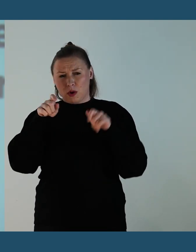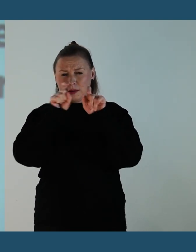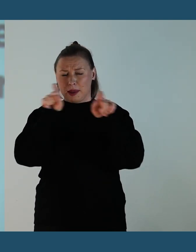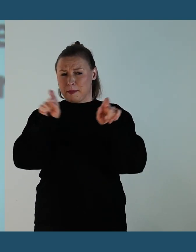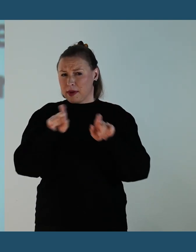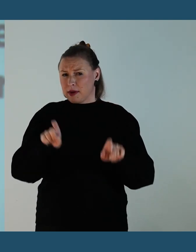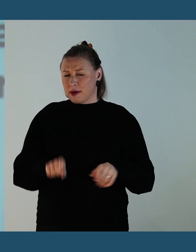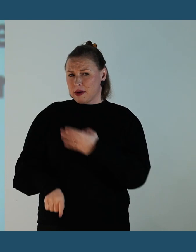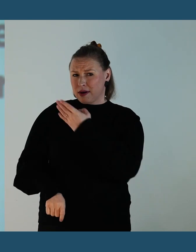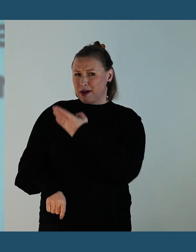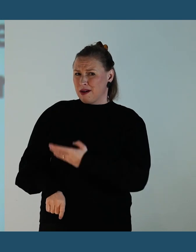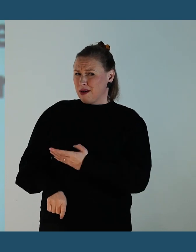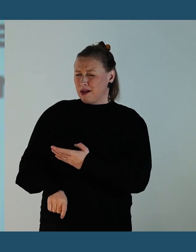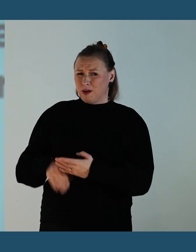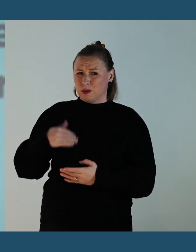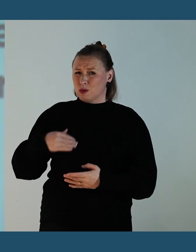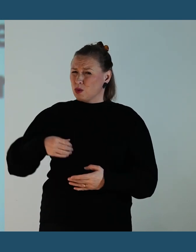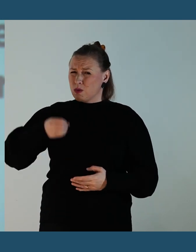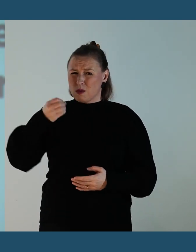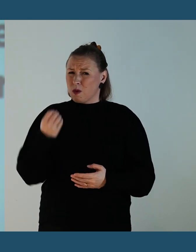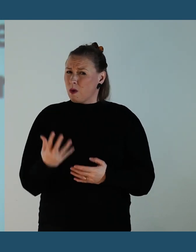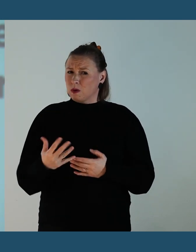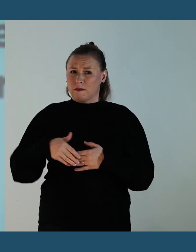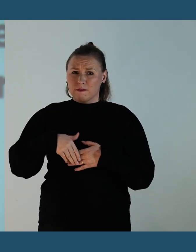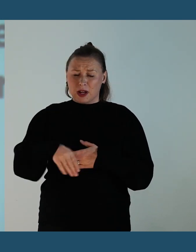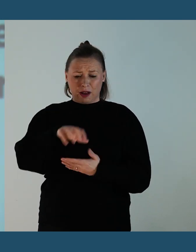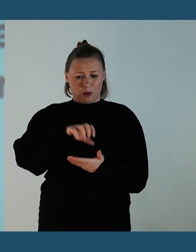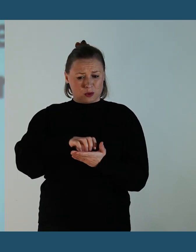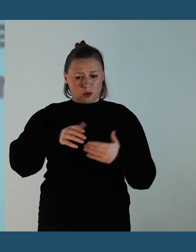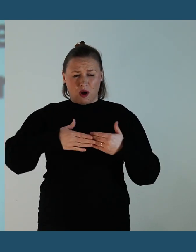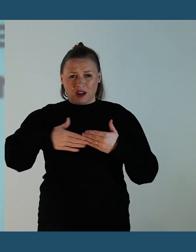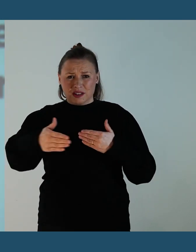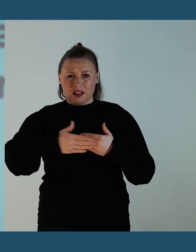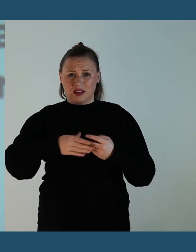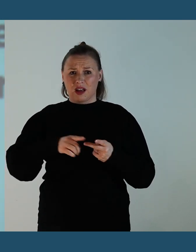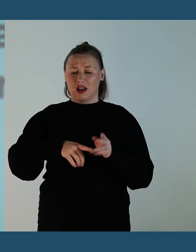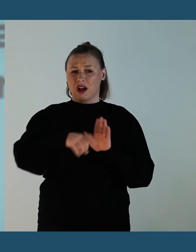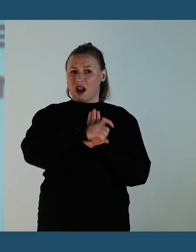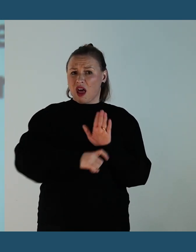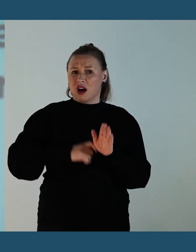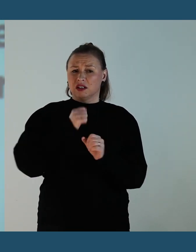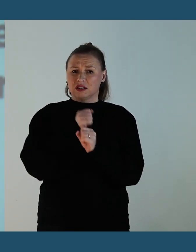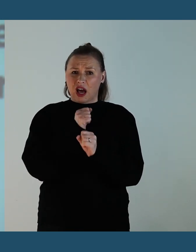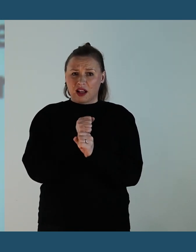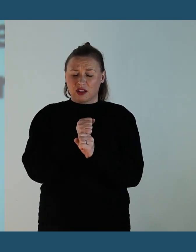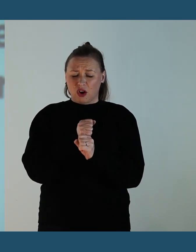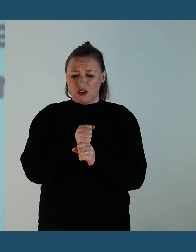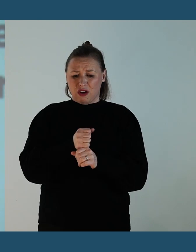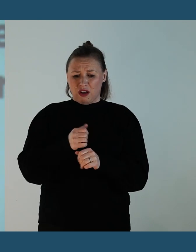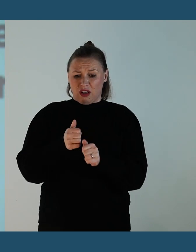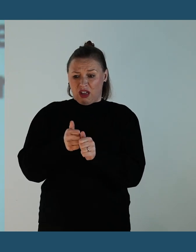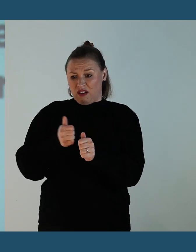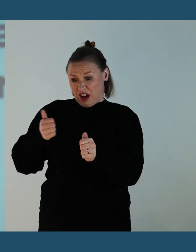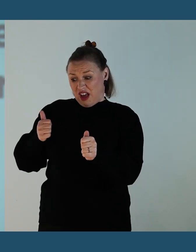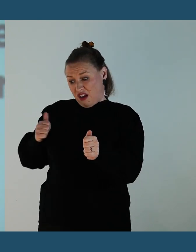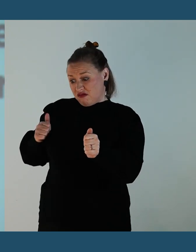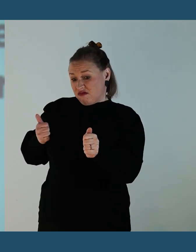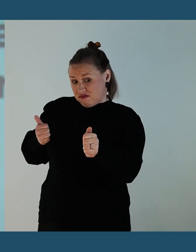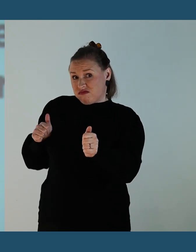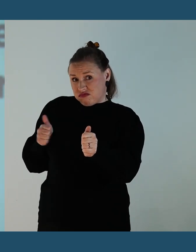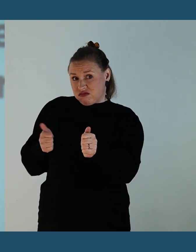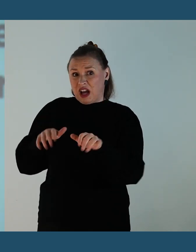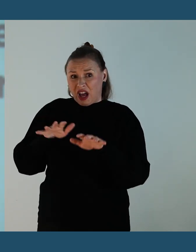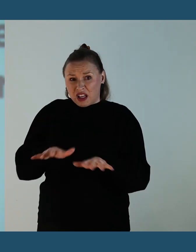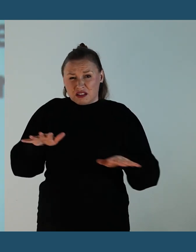erikoista, että meillä edelleen niin kuin yhteiskunnan asenteet ja lainsäädäntö tulee niin hitaasti perässä, kun maailma kuitenkin